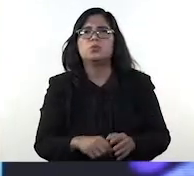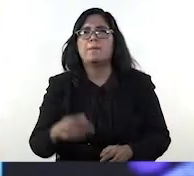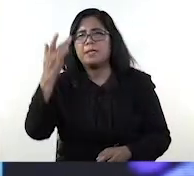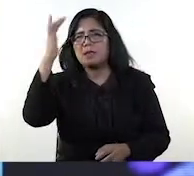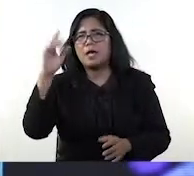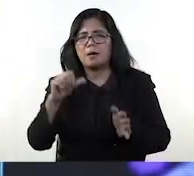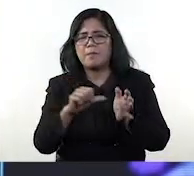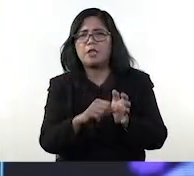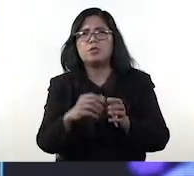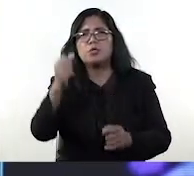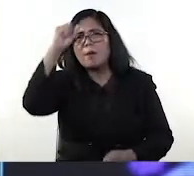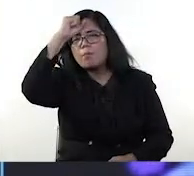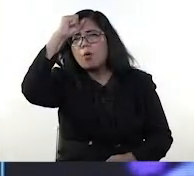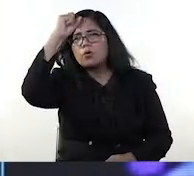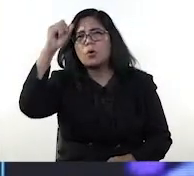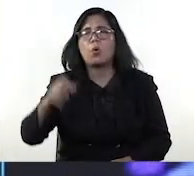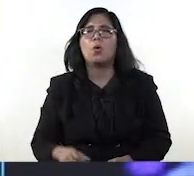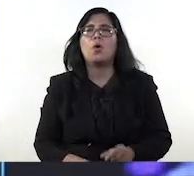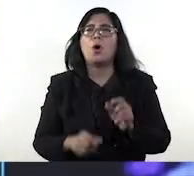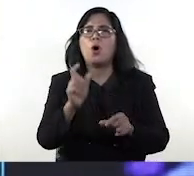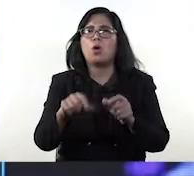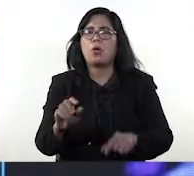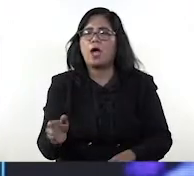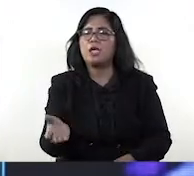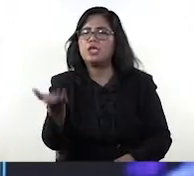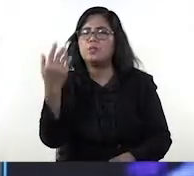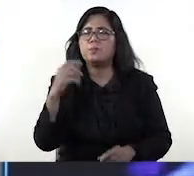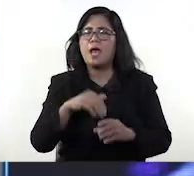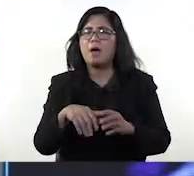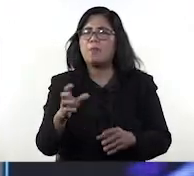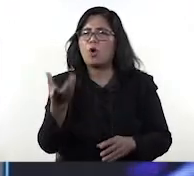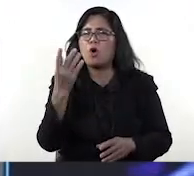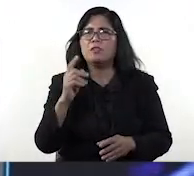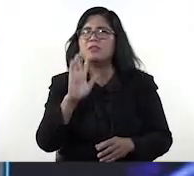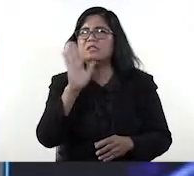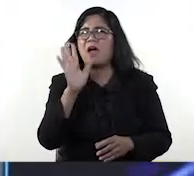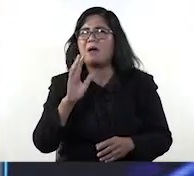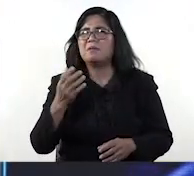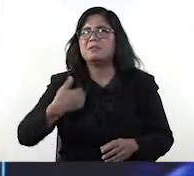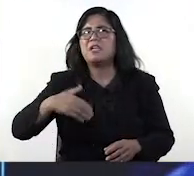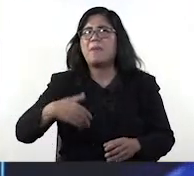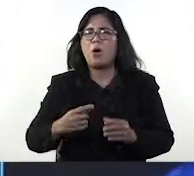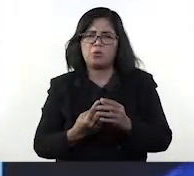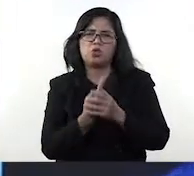ngerti awal saya Hai orang yang Hidup glamor enggak ada penonjolan diri lagi